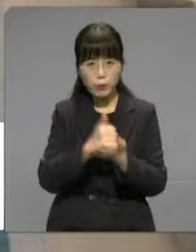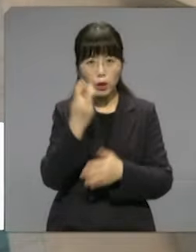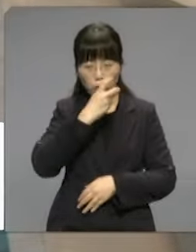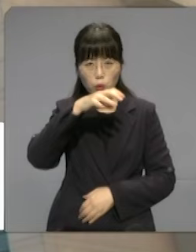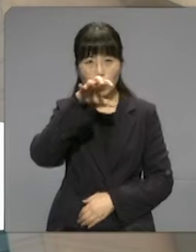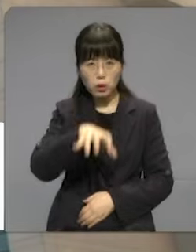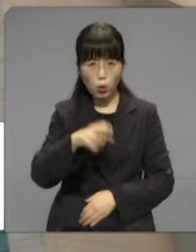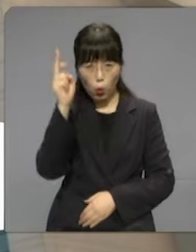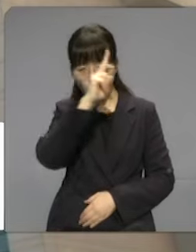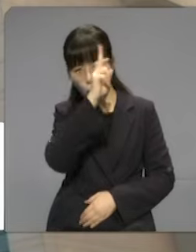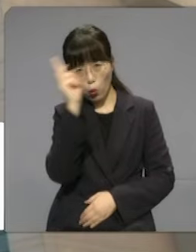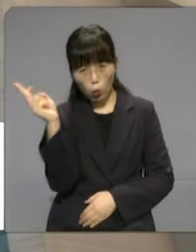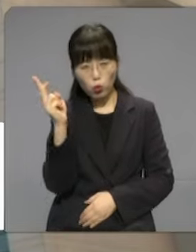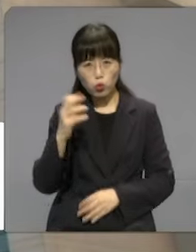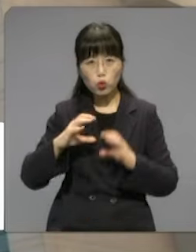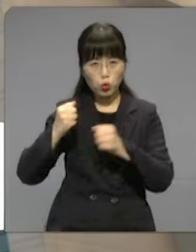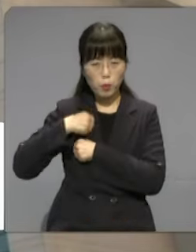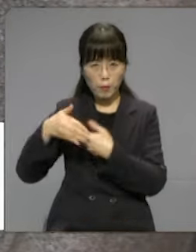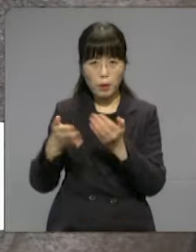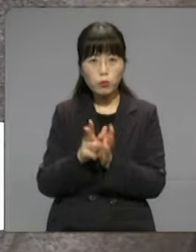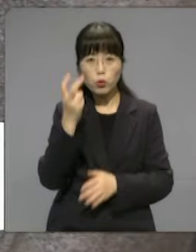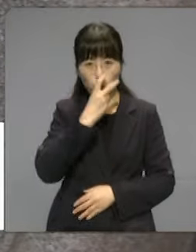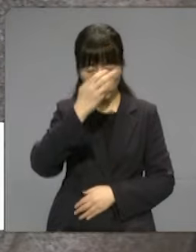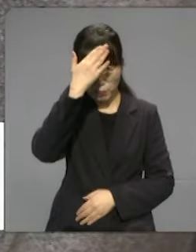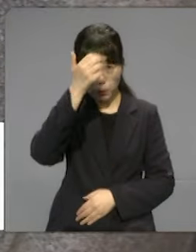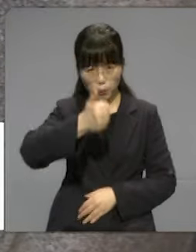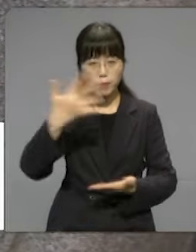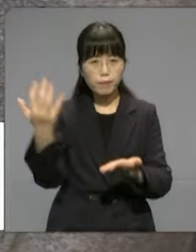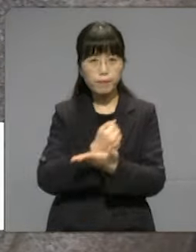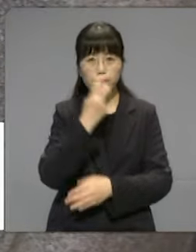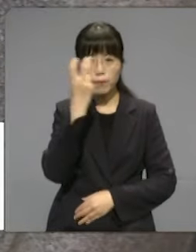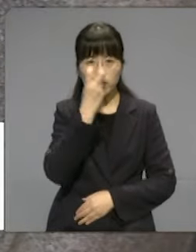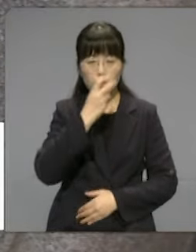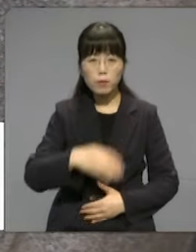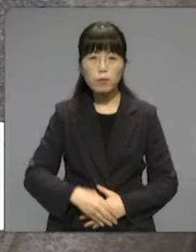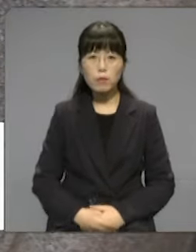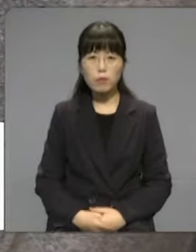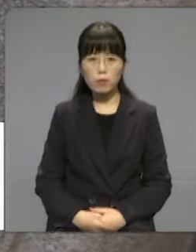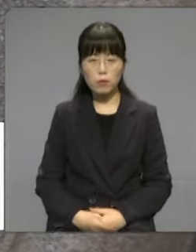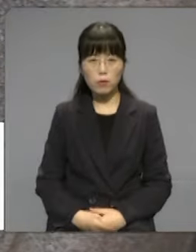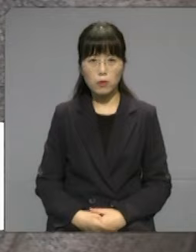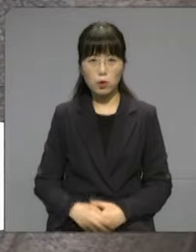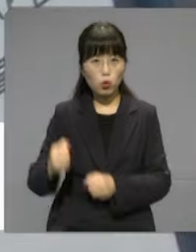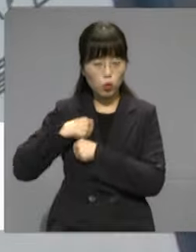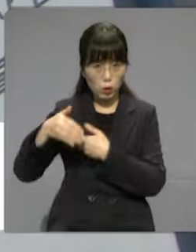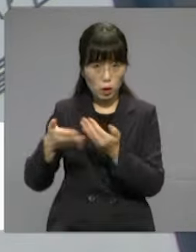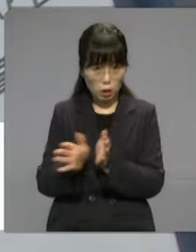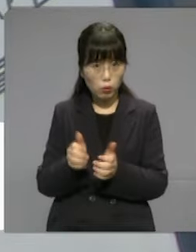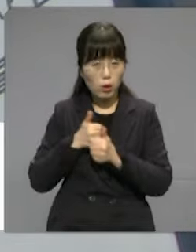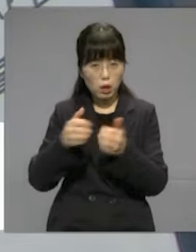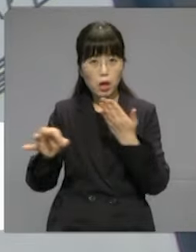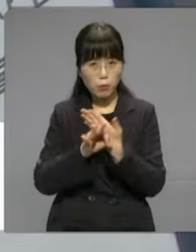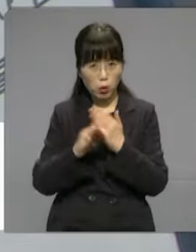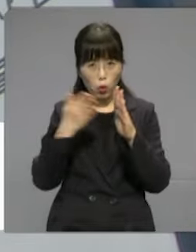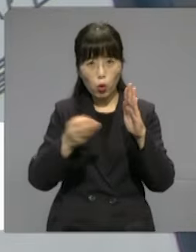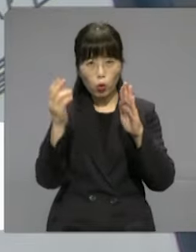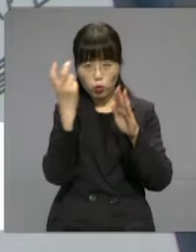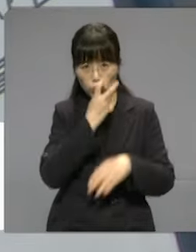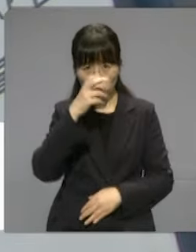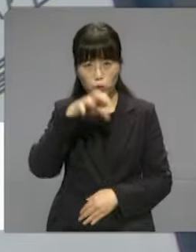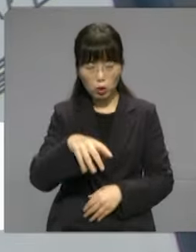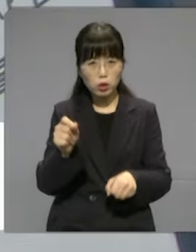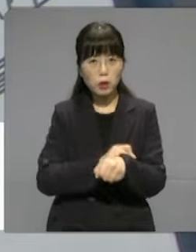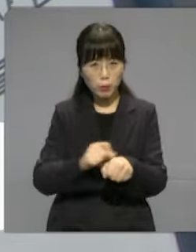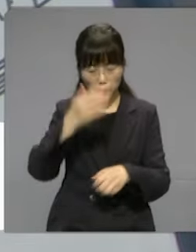고위공직자범죄수사처가 오늘 오후 국방부 조사본부를 압수수색했습니다. 군당국에 따르면